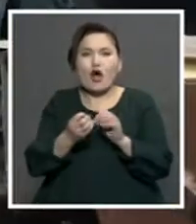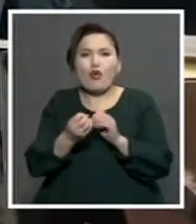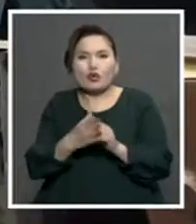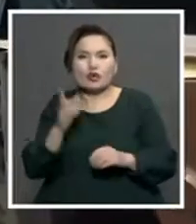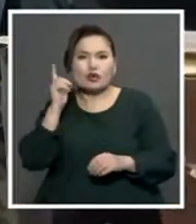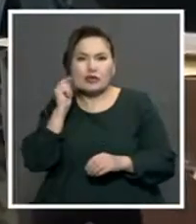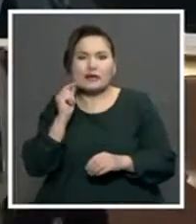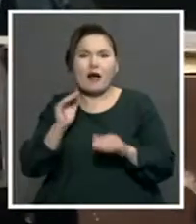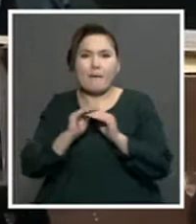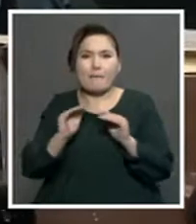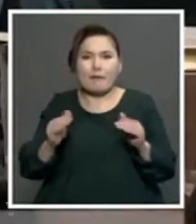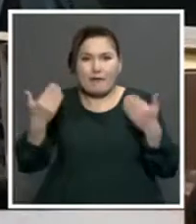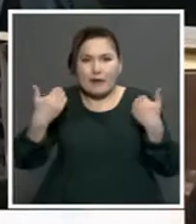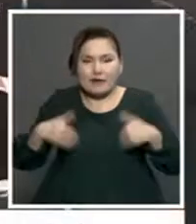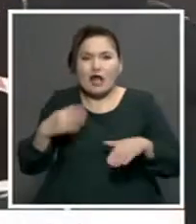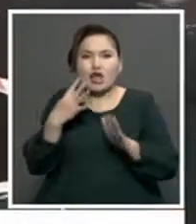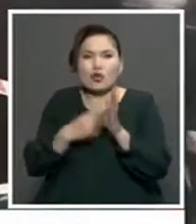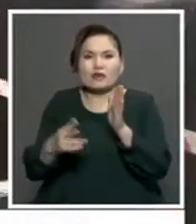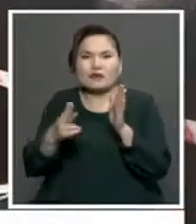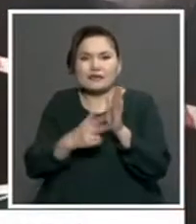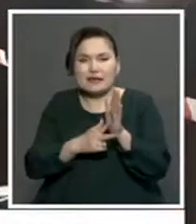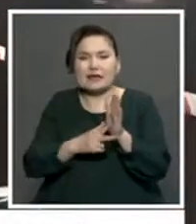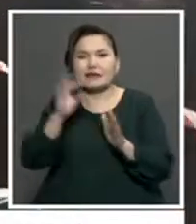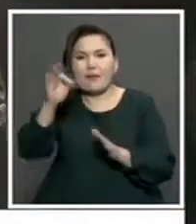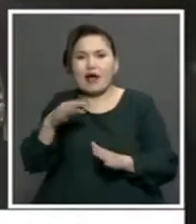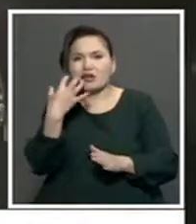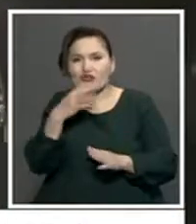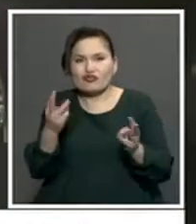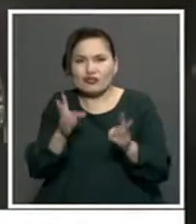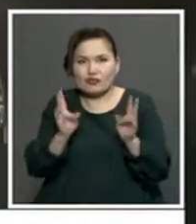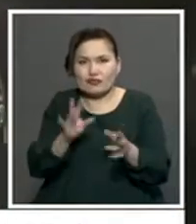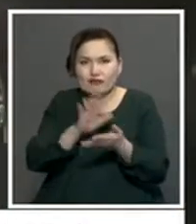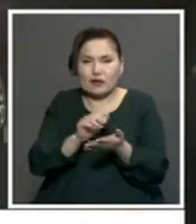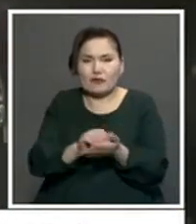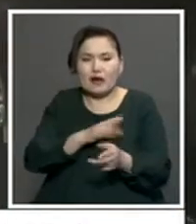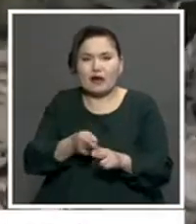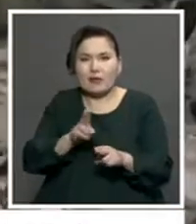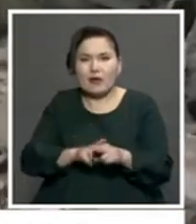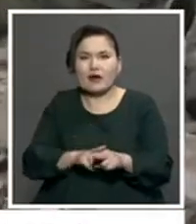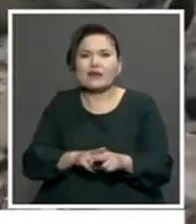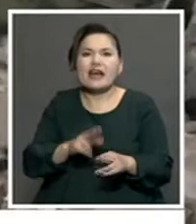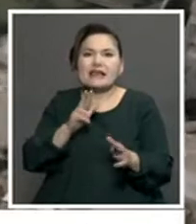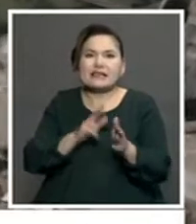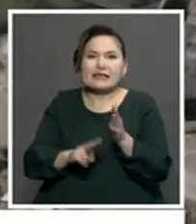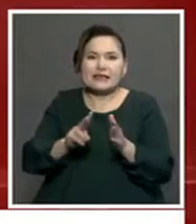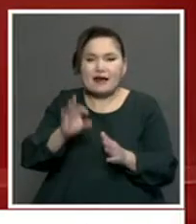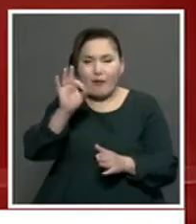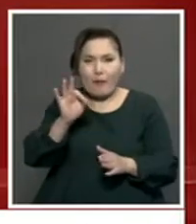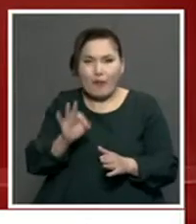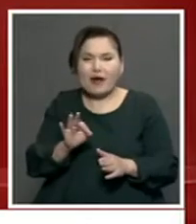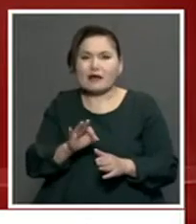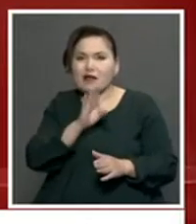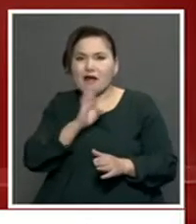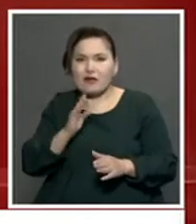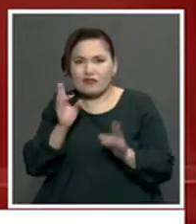жастағы баланың денесін 98%-ға күйік шалған, ал 48 жастағы тұрғының денесі 82%-ға күйген. Жарылыс салдарынан өрт